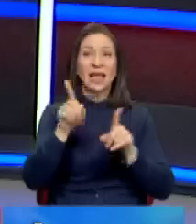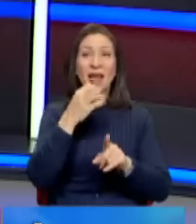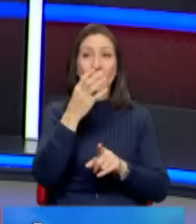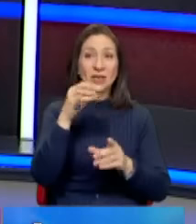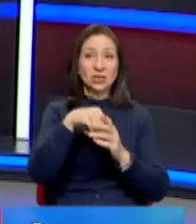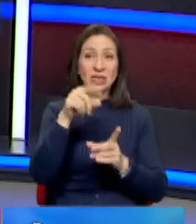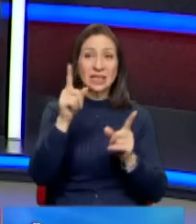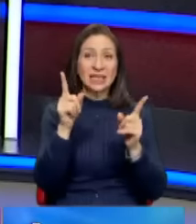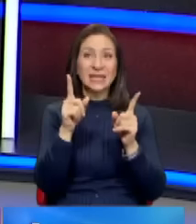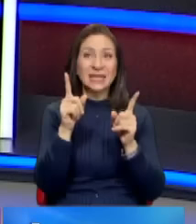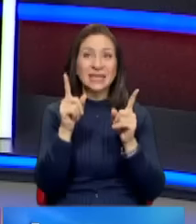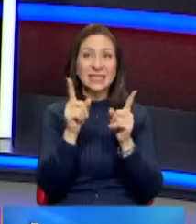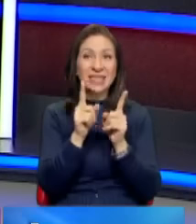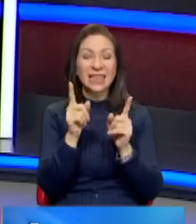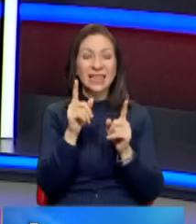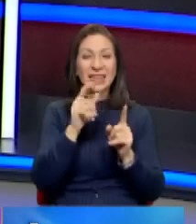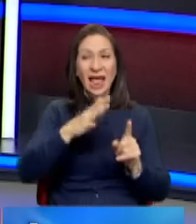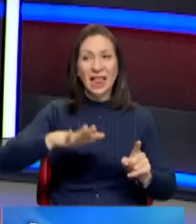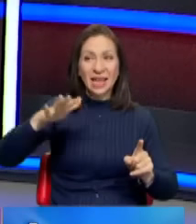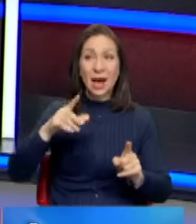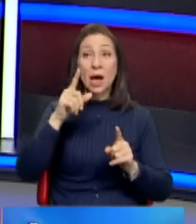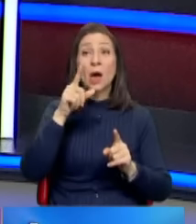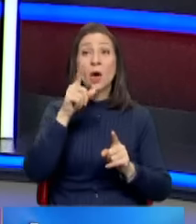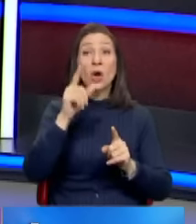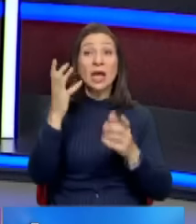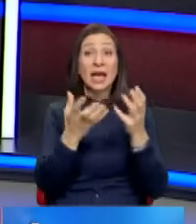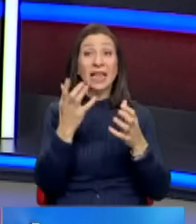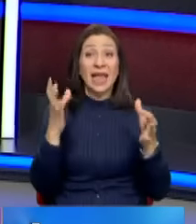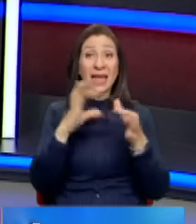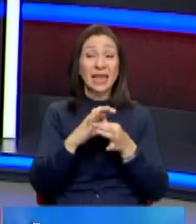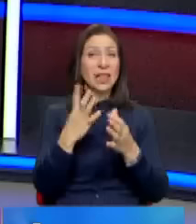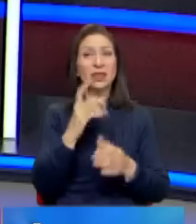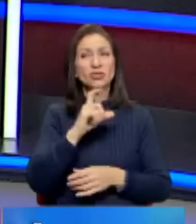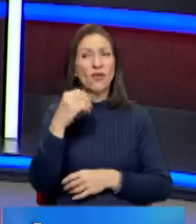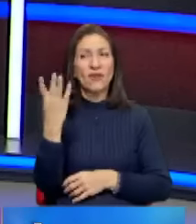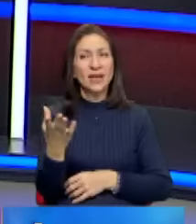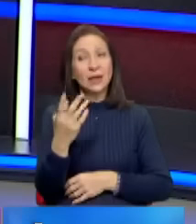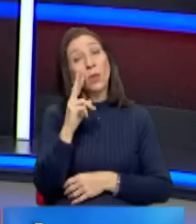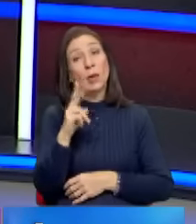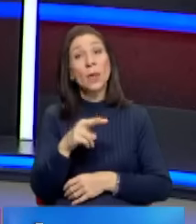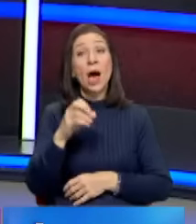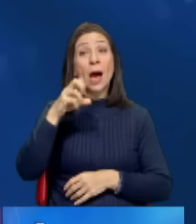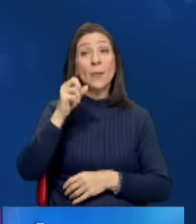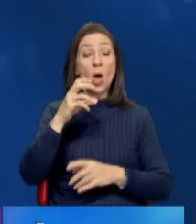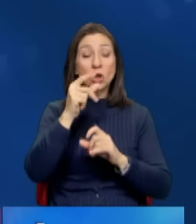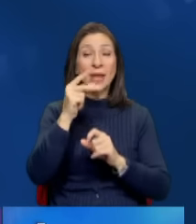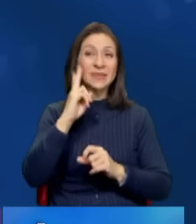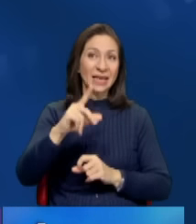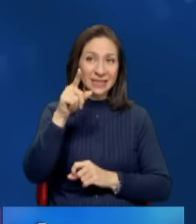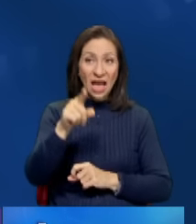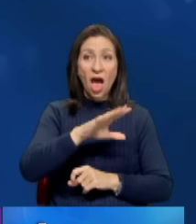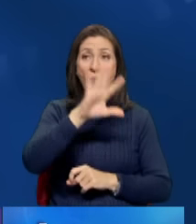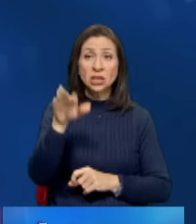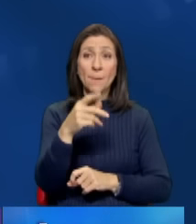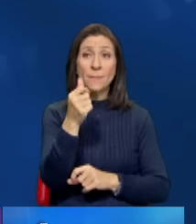sitesi manşeti için kısa dalga gideceğiz. Ve iktidar o yangınla ilgili eleştirilere ne yanıt verdi? Gelin okuyalım. AK Partili Özlem Zengin,